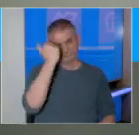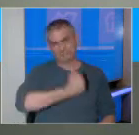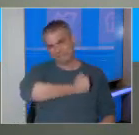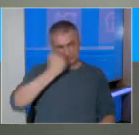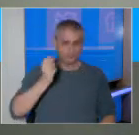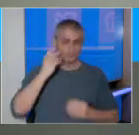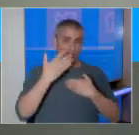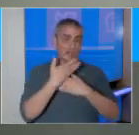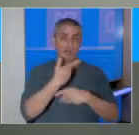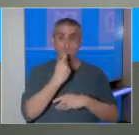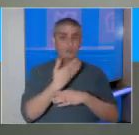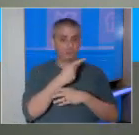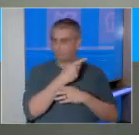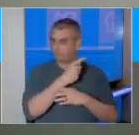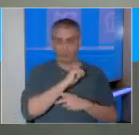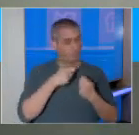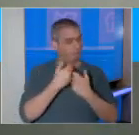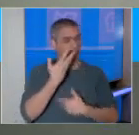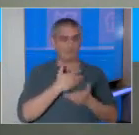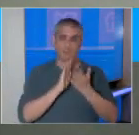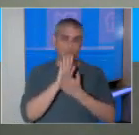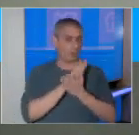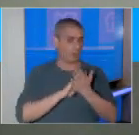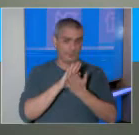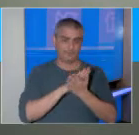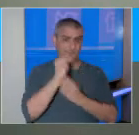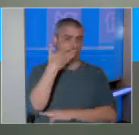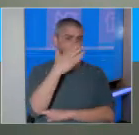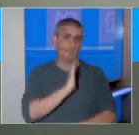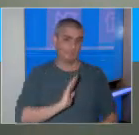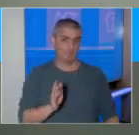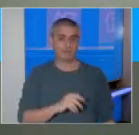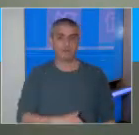ממאה שערים, היא למעשה חסידות שלא משתפת פעולה עם, עם המדינה,